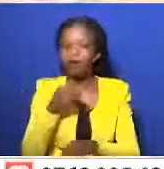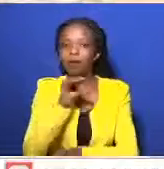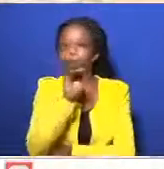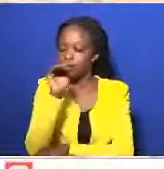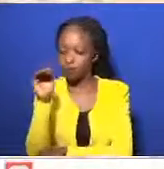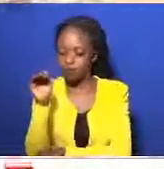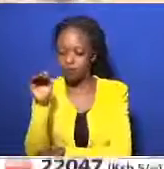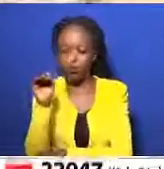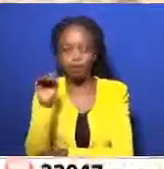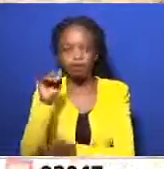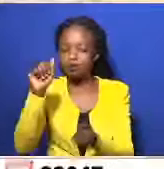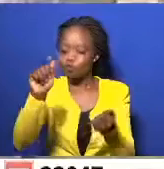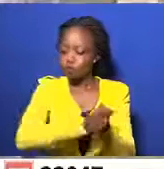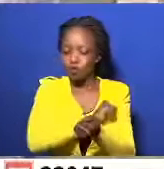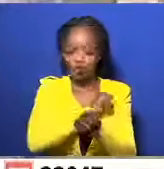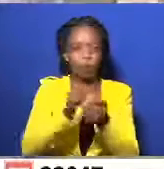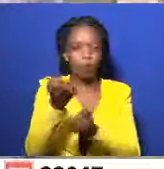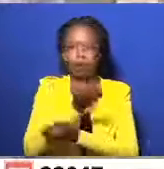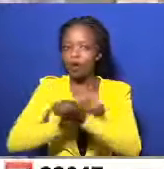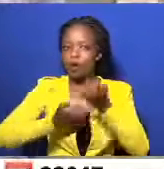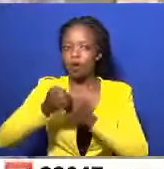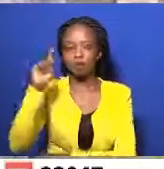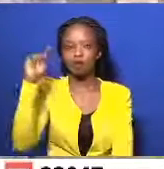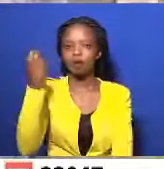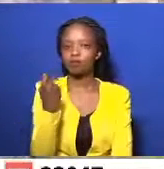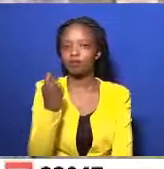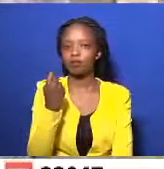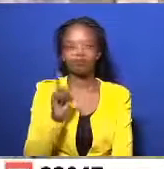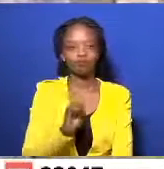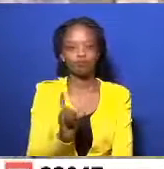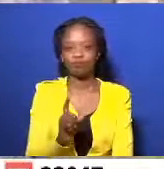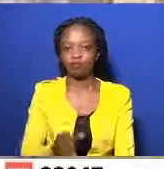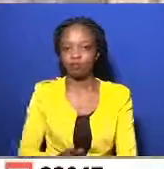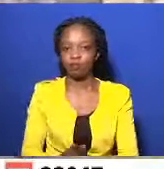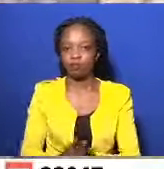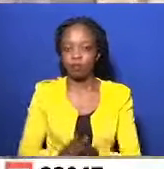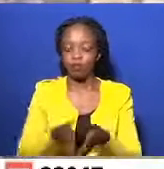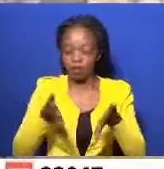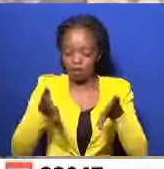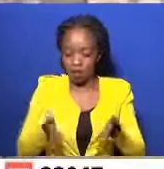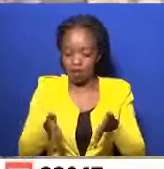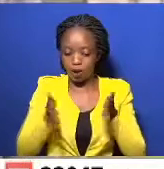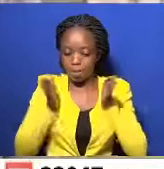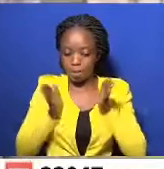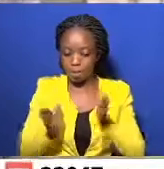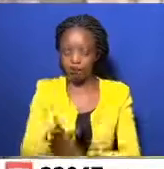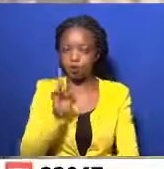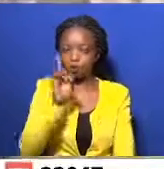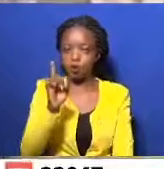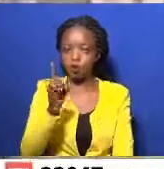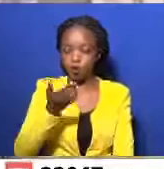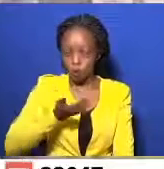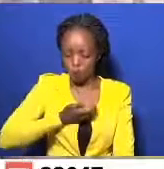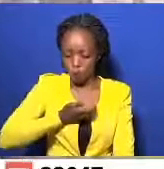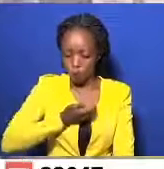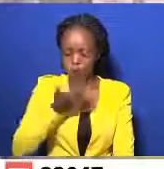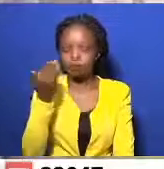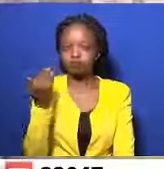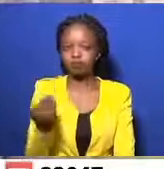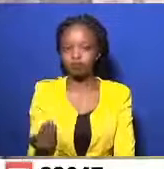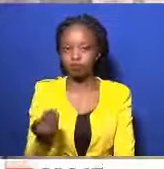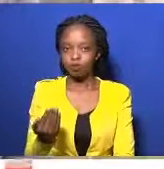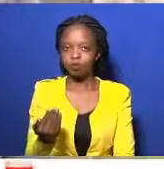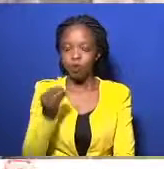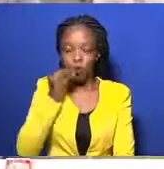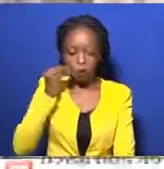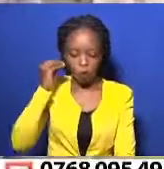siharibu uchumi yetu wa Kenya. Sasa mmoja wetu, mtoto wetu, mtu wa